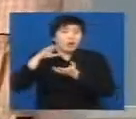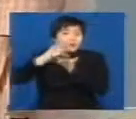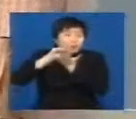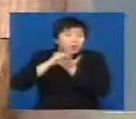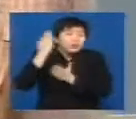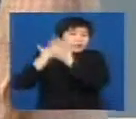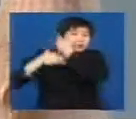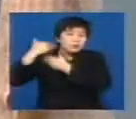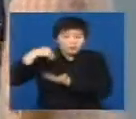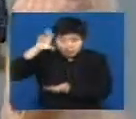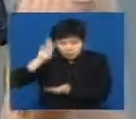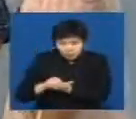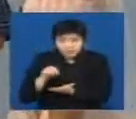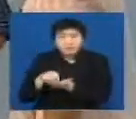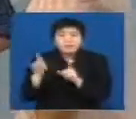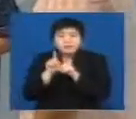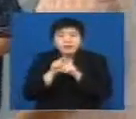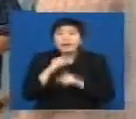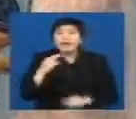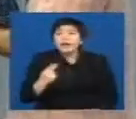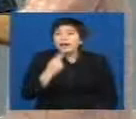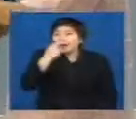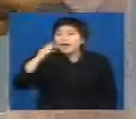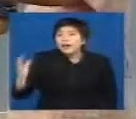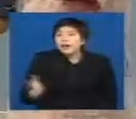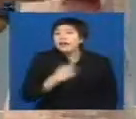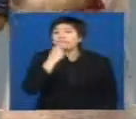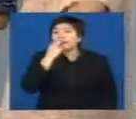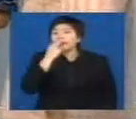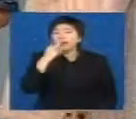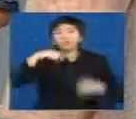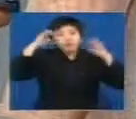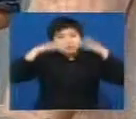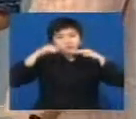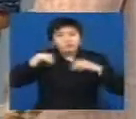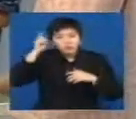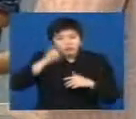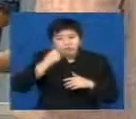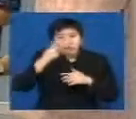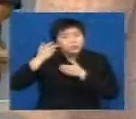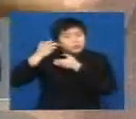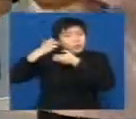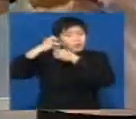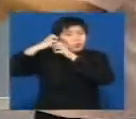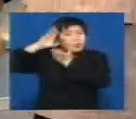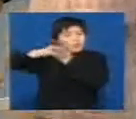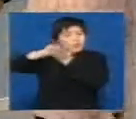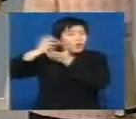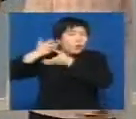น้ำนะฮะหรืออากาศก็เหมือนนิสัยคนอ่ ะ ต้องรู้ตั้งแต่เบื้องต้นเลยนะว่าพฤติกรรมย้อนไปนะท ั ้งหม